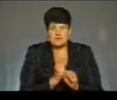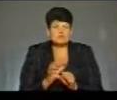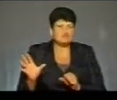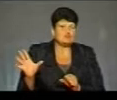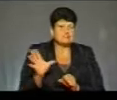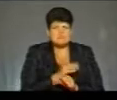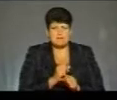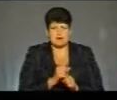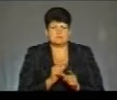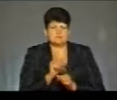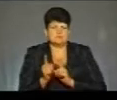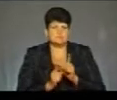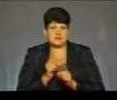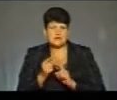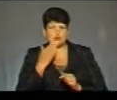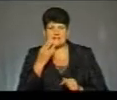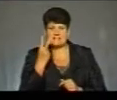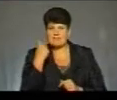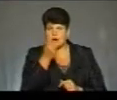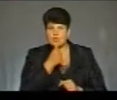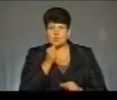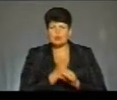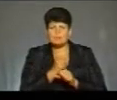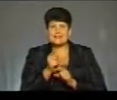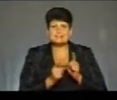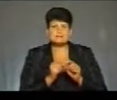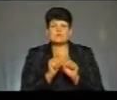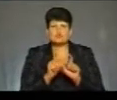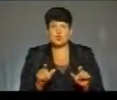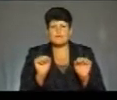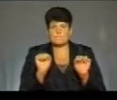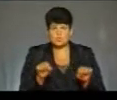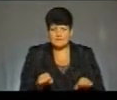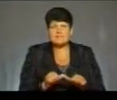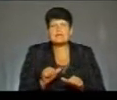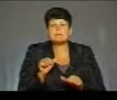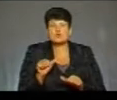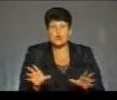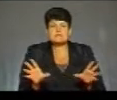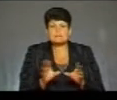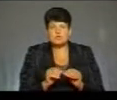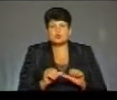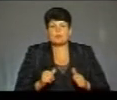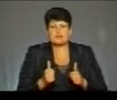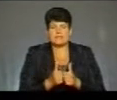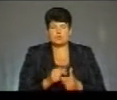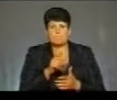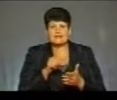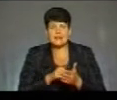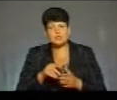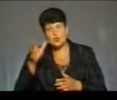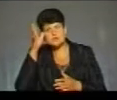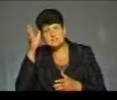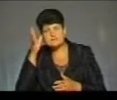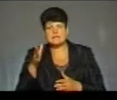агентами змін, які останні 2 роки робили зміни у школі можливими. Крім того, спільно з Комітетом з питань освіти, науки